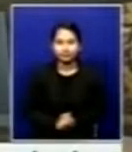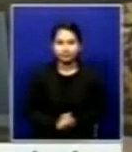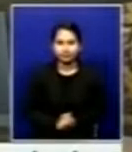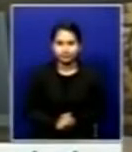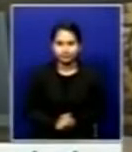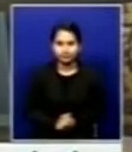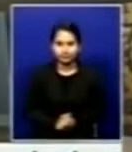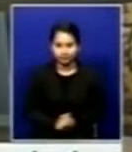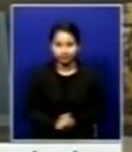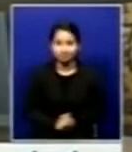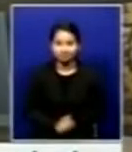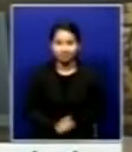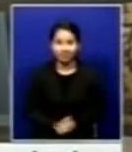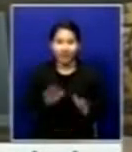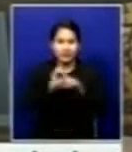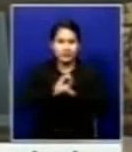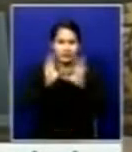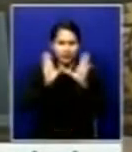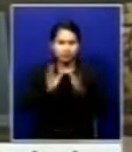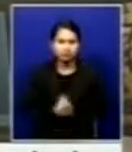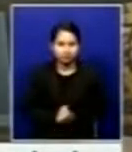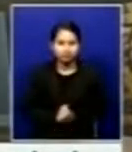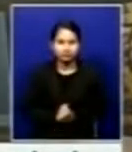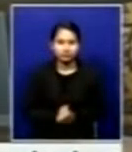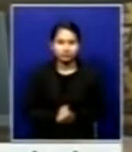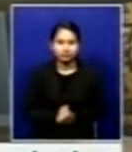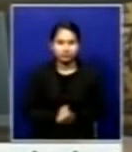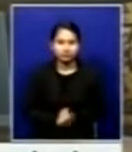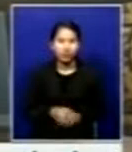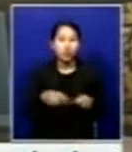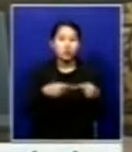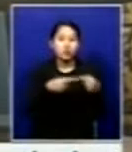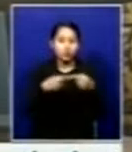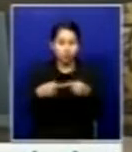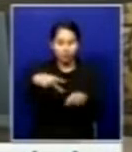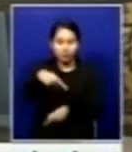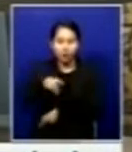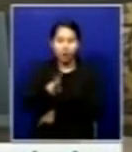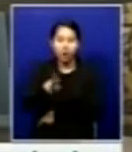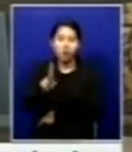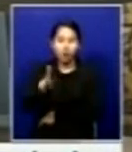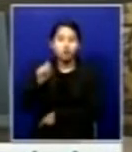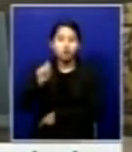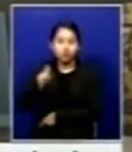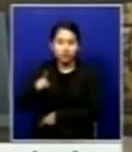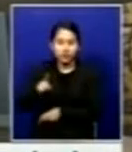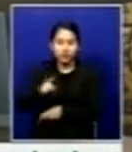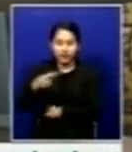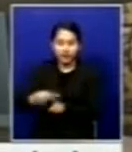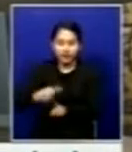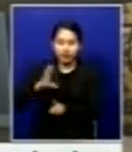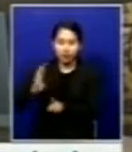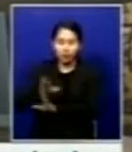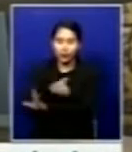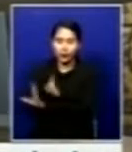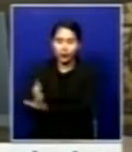เจตนาชัดเจนครับต่อพรกฉุกเฉินออกไปอีก1เดือนสิ้นเดือนมิถุนาเพื่อรัก